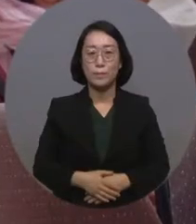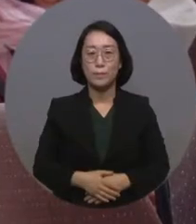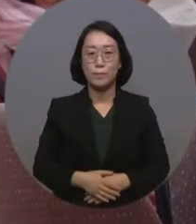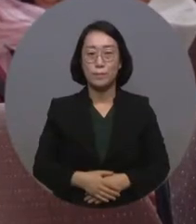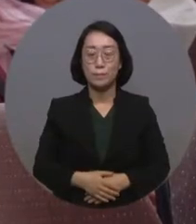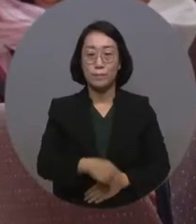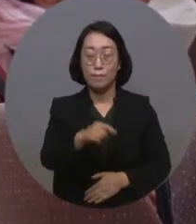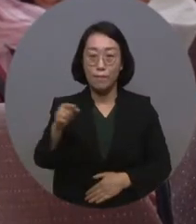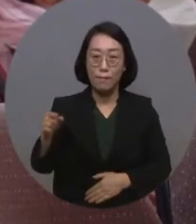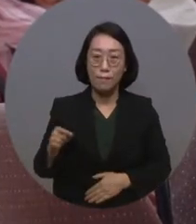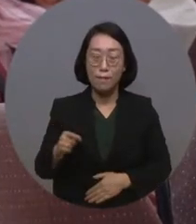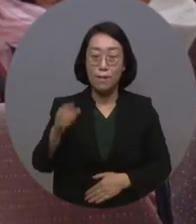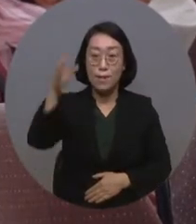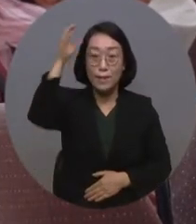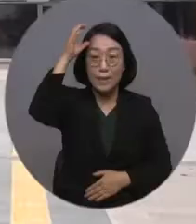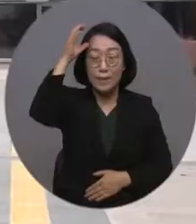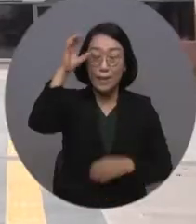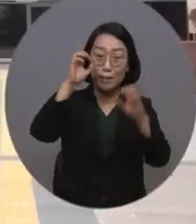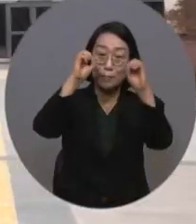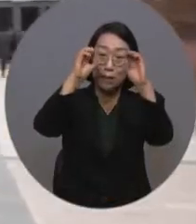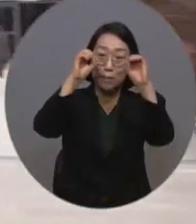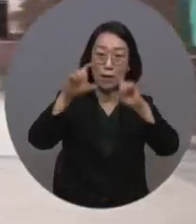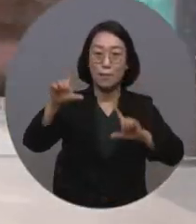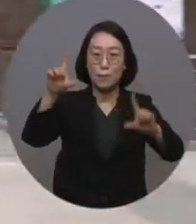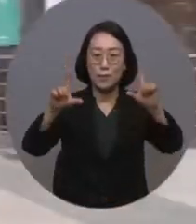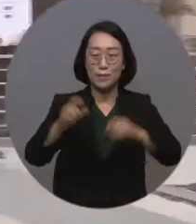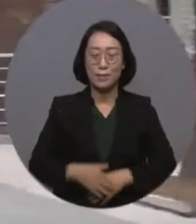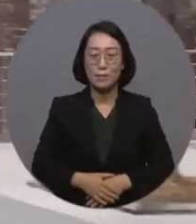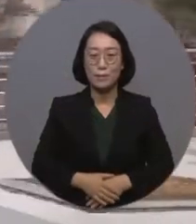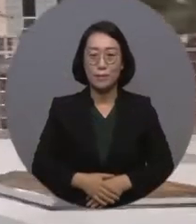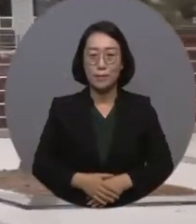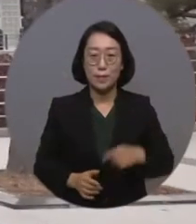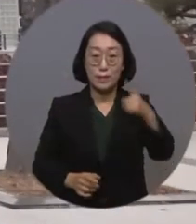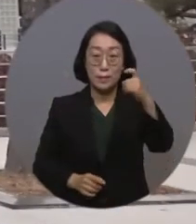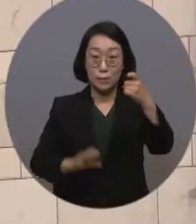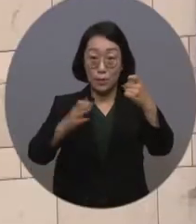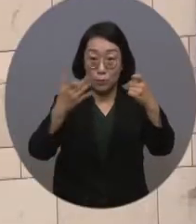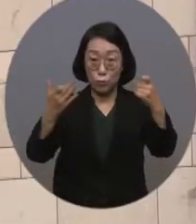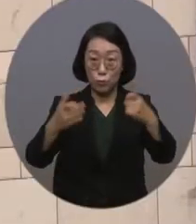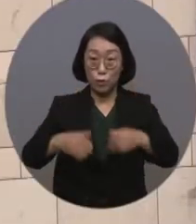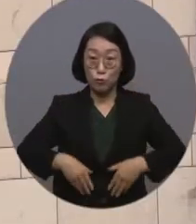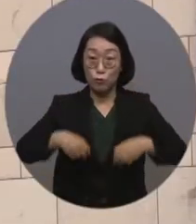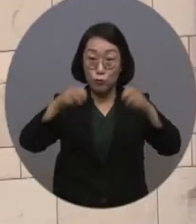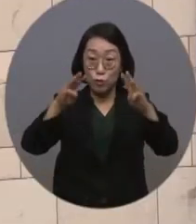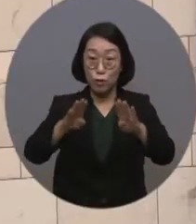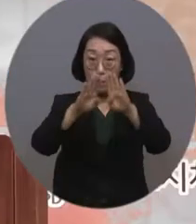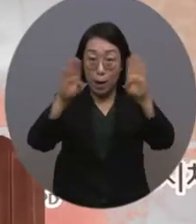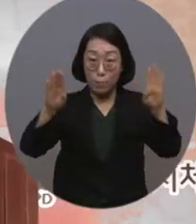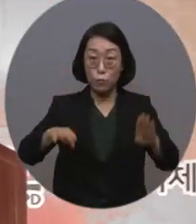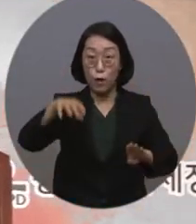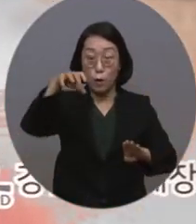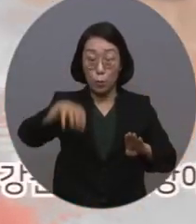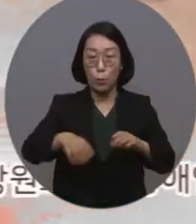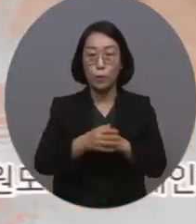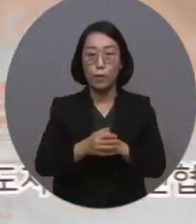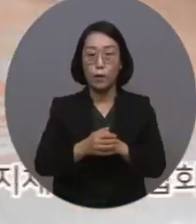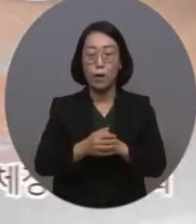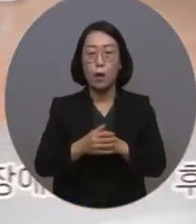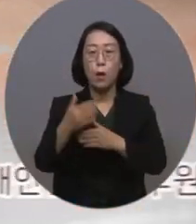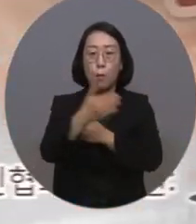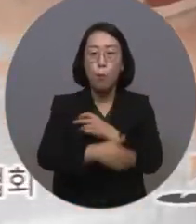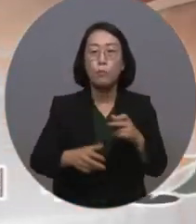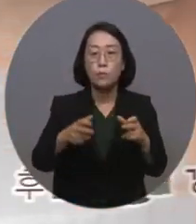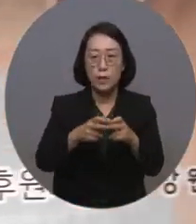그들의 눈에는 기대감이 가득합니다. 19일 강원도 춘천시 국립춘천박물관에서 강원도